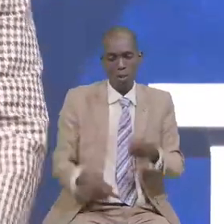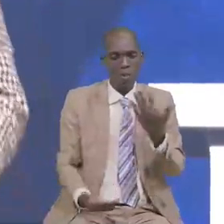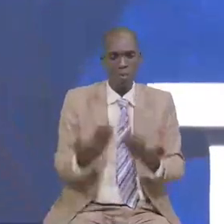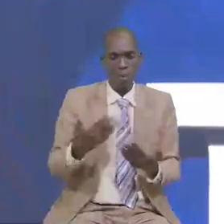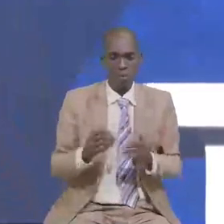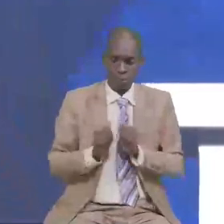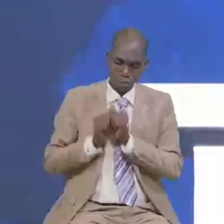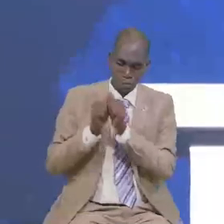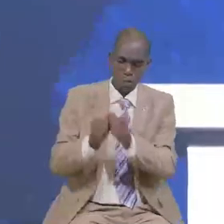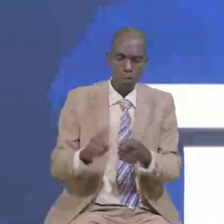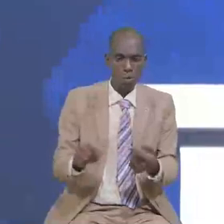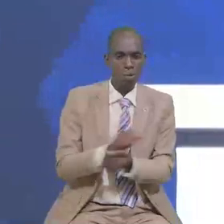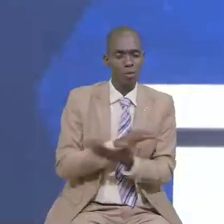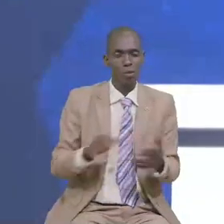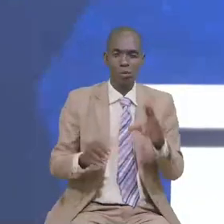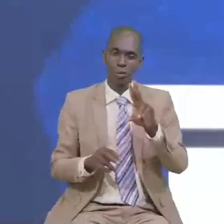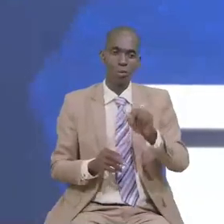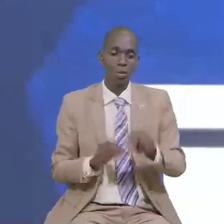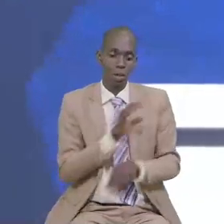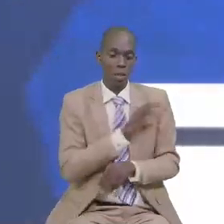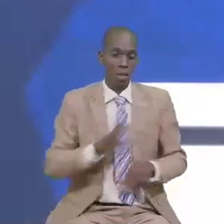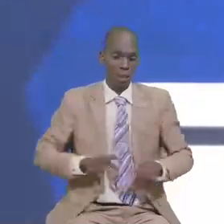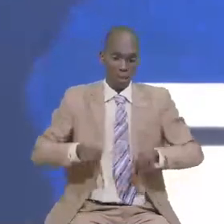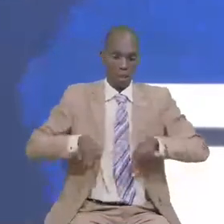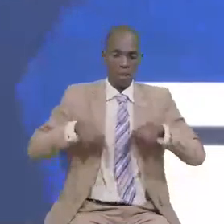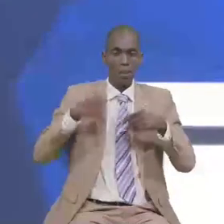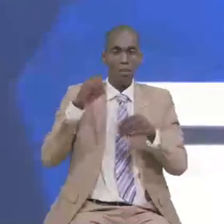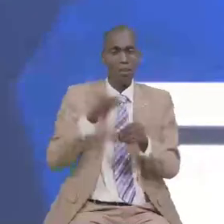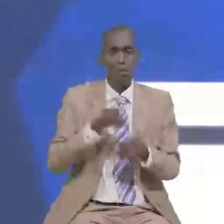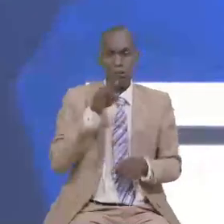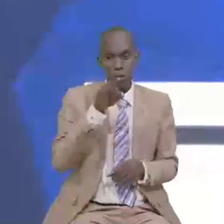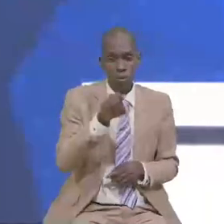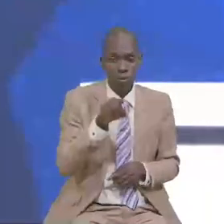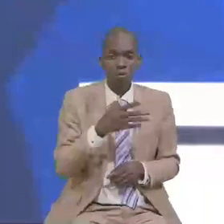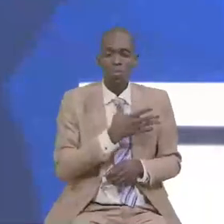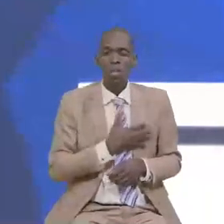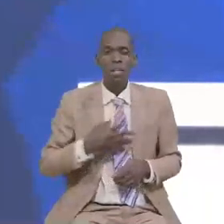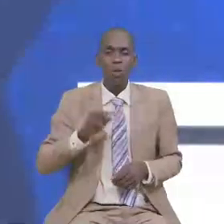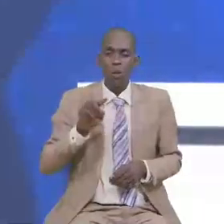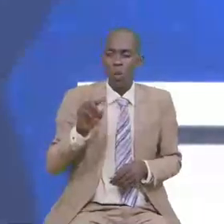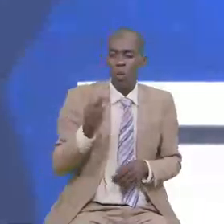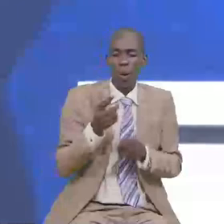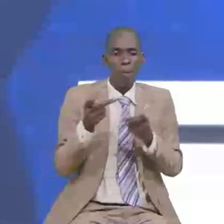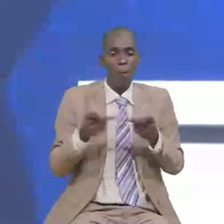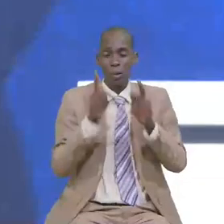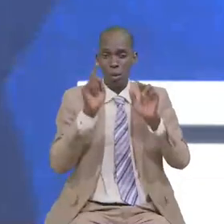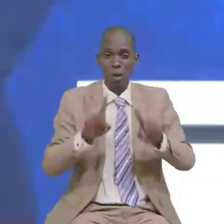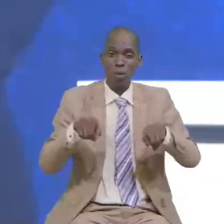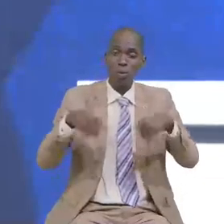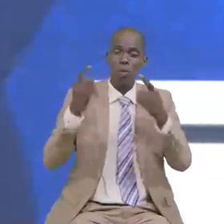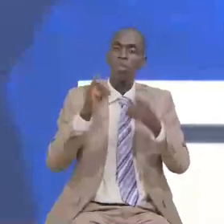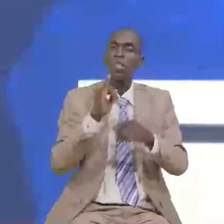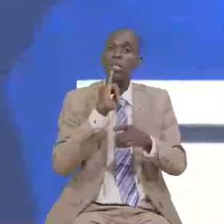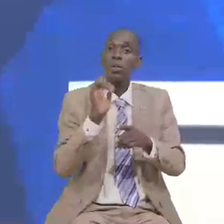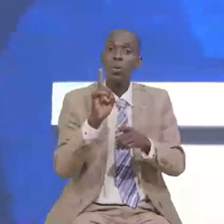damnation. Christ vit en toi. Et le seul endroit que tu puisses aller,